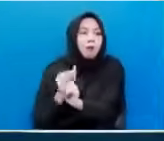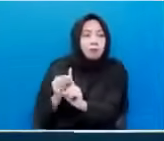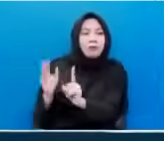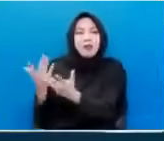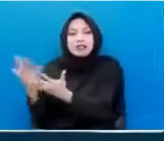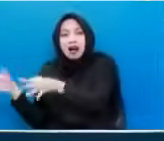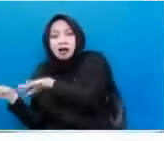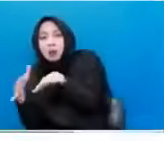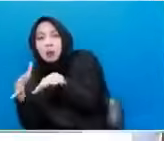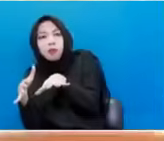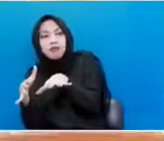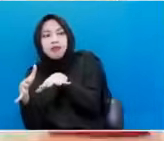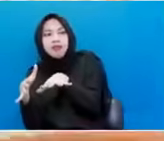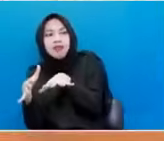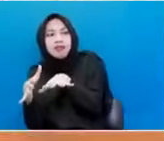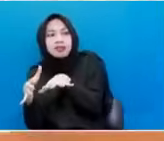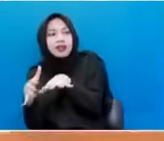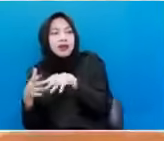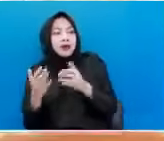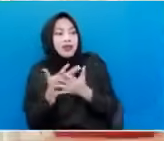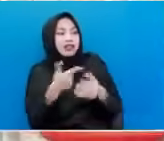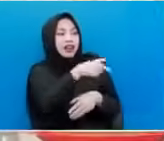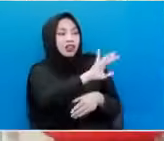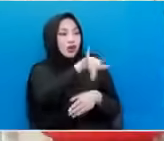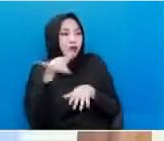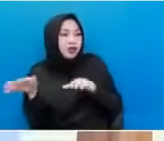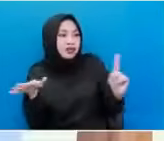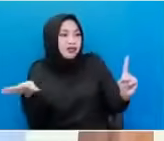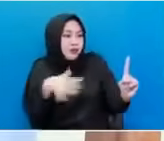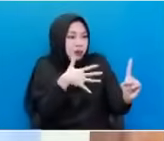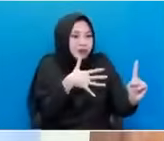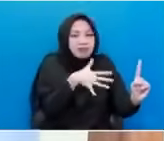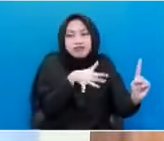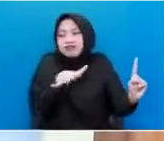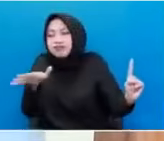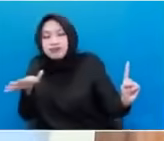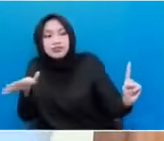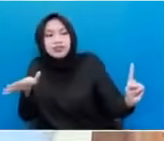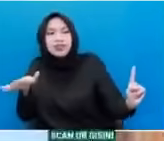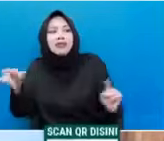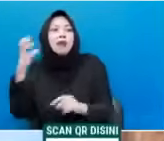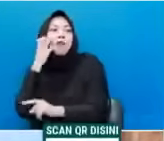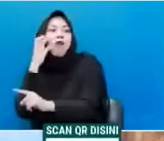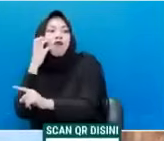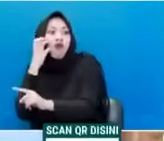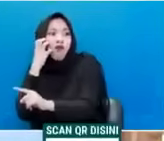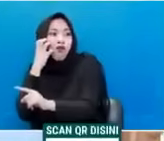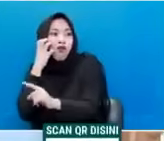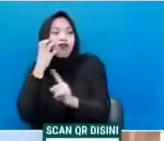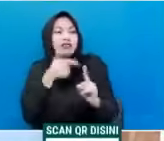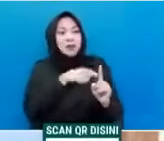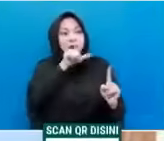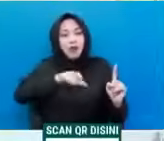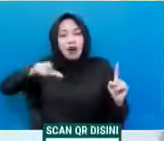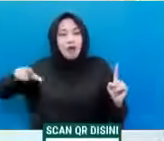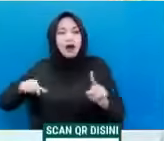merapatnya para elit-elit ee dari partai-partai termasuk partai-partai ini pasti akan mulai bermuara kepada Pak Prabowo dan bukan lagi Pak